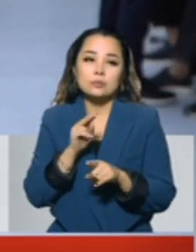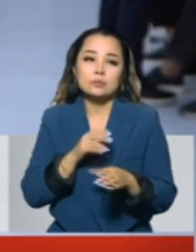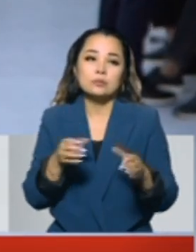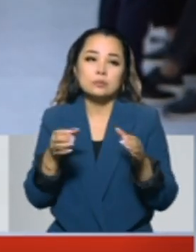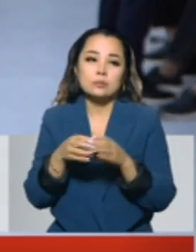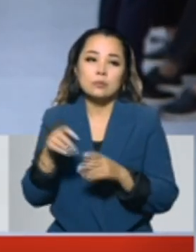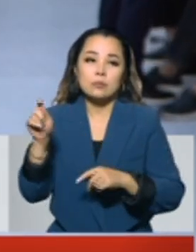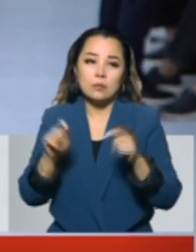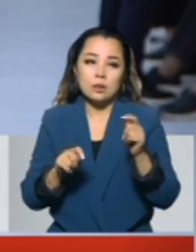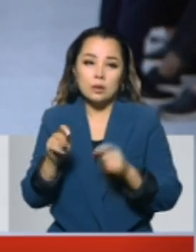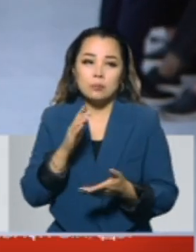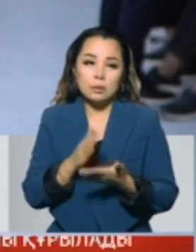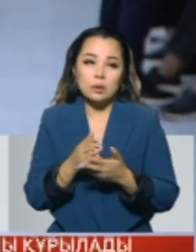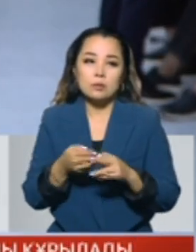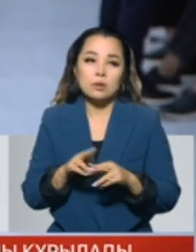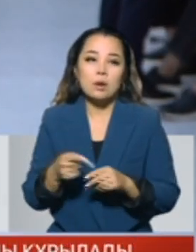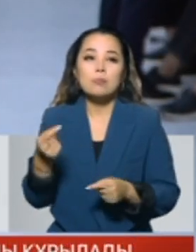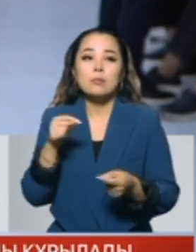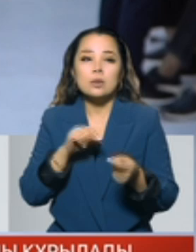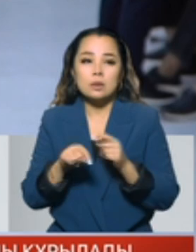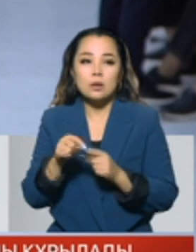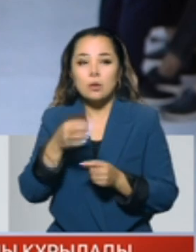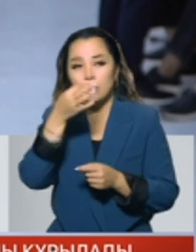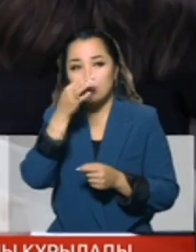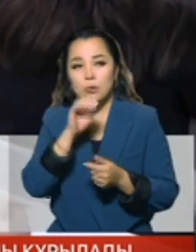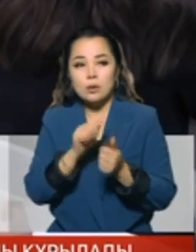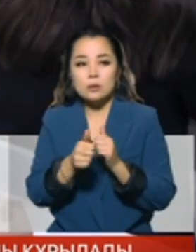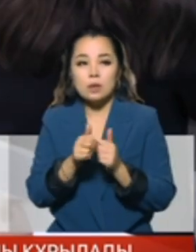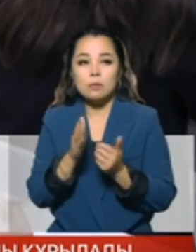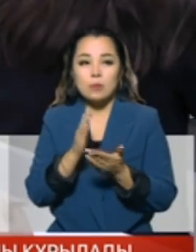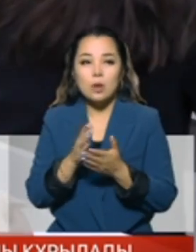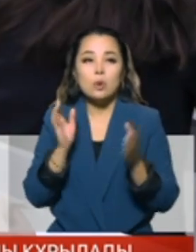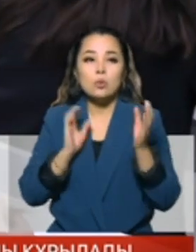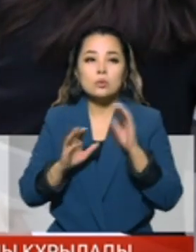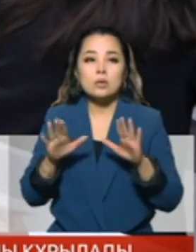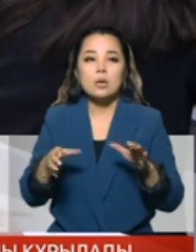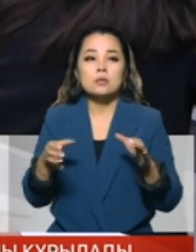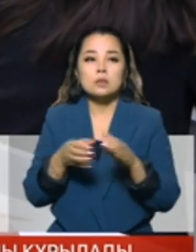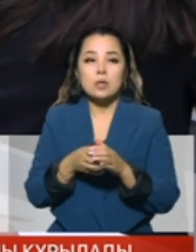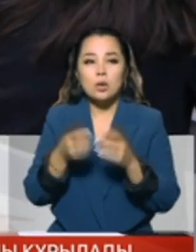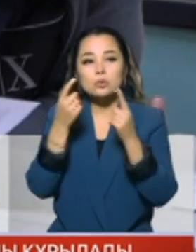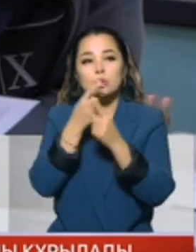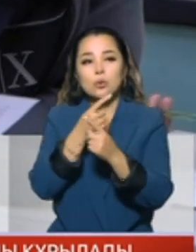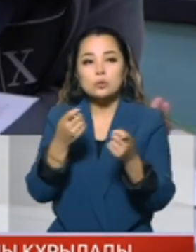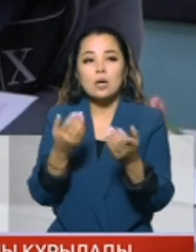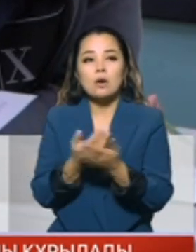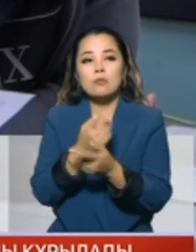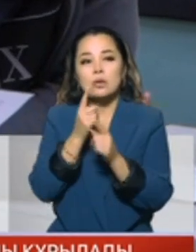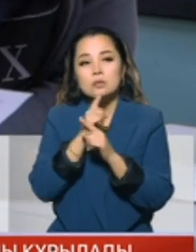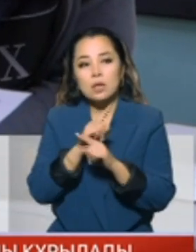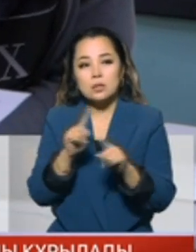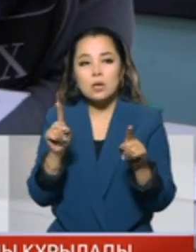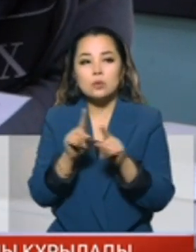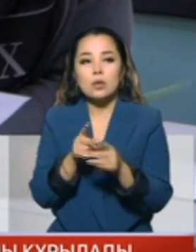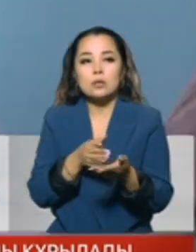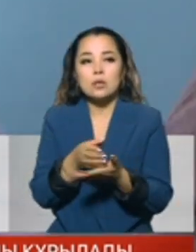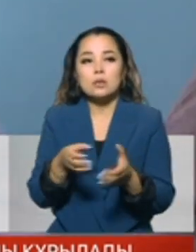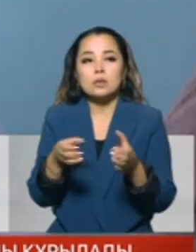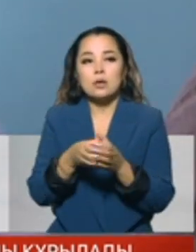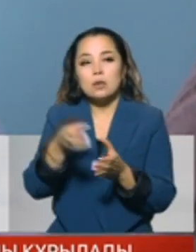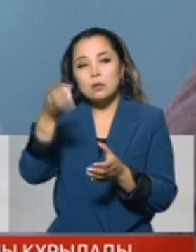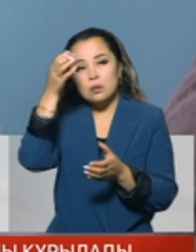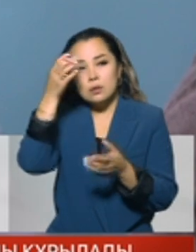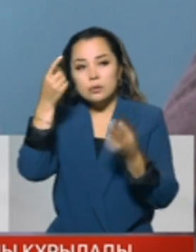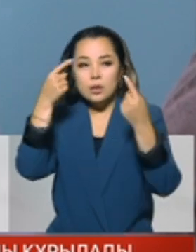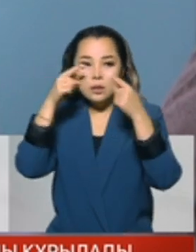әріптестеріміз келіп тұрады, бір-бірімізбен тәжірибе алмасамыз. Университетте жолдауда айтылған инновациялық саясатты еліміздің ғылыми